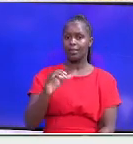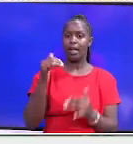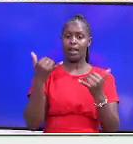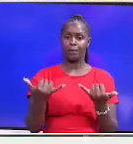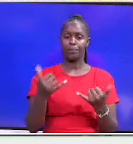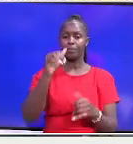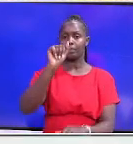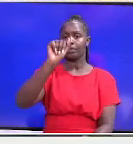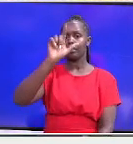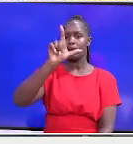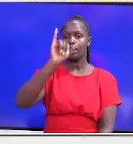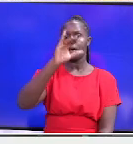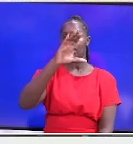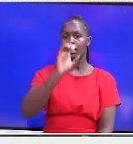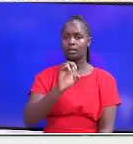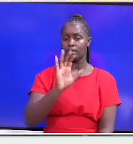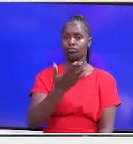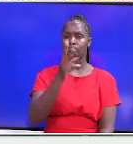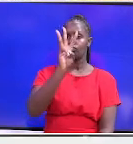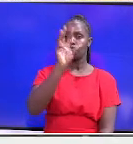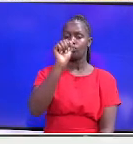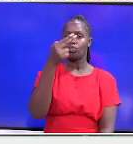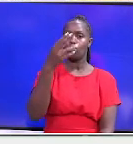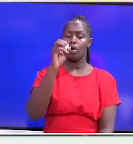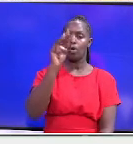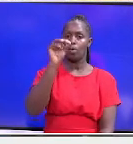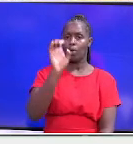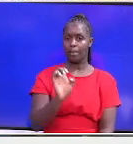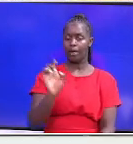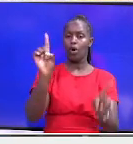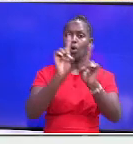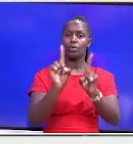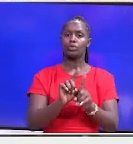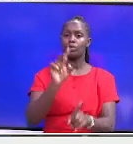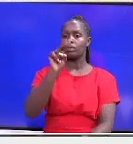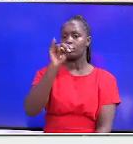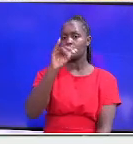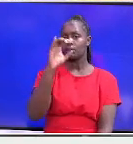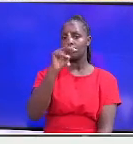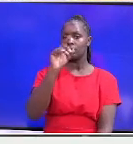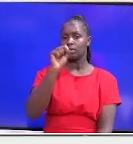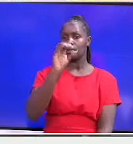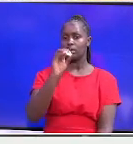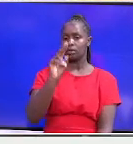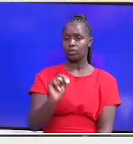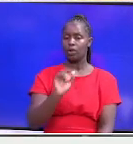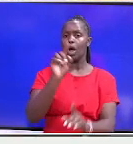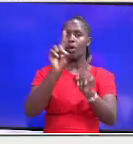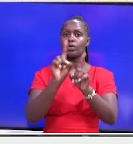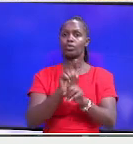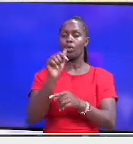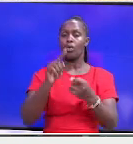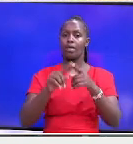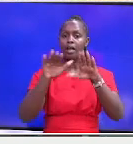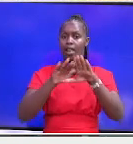Wahome, katibu mkuu Nixon Korir na mwenyekiti wa tume ya ardhi Geshum Otachi kutoa mwanga kuhusiana na ardhi